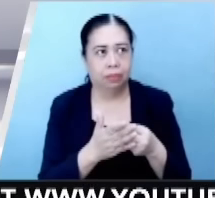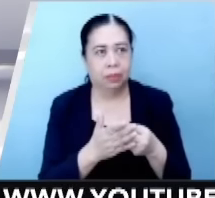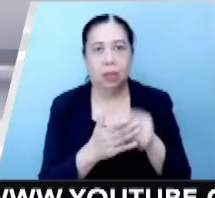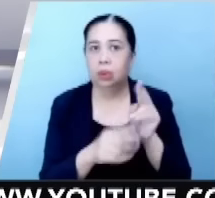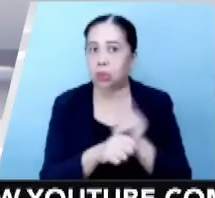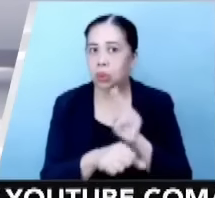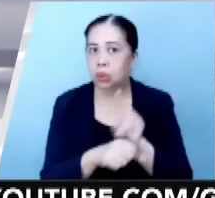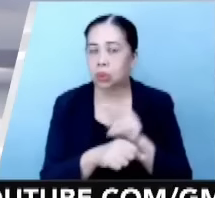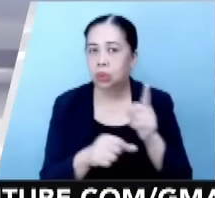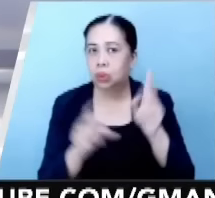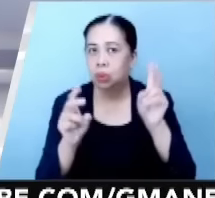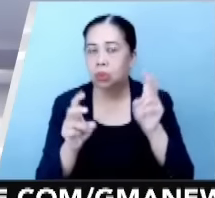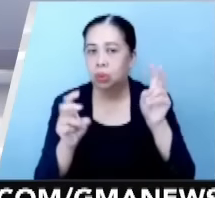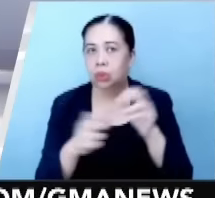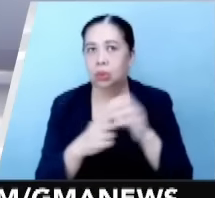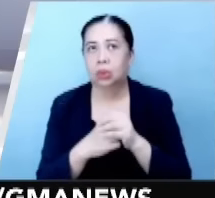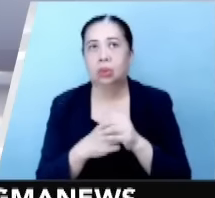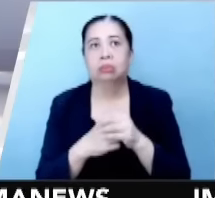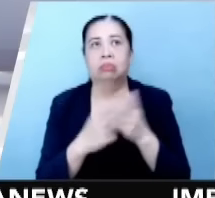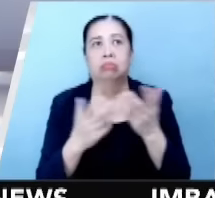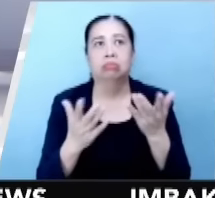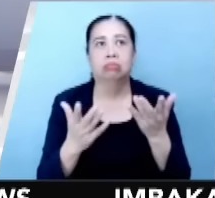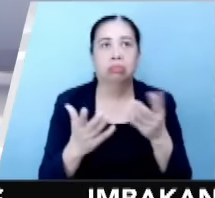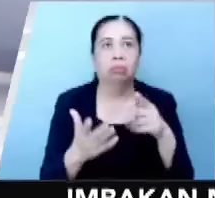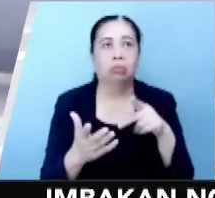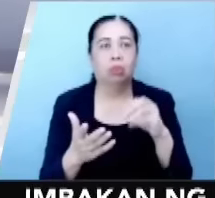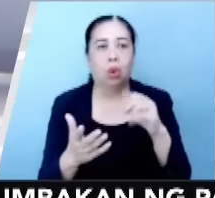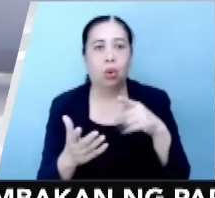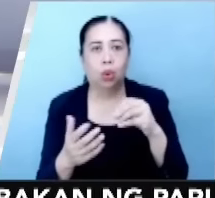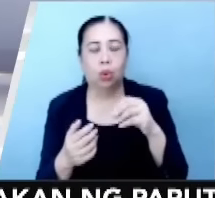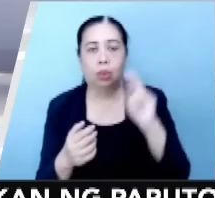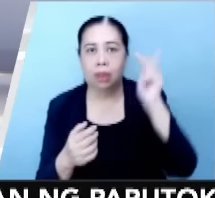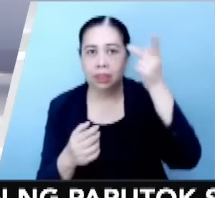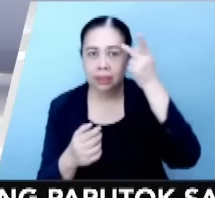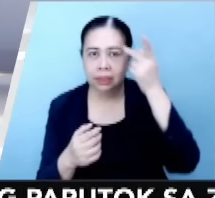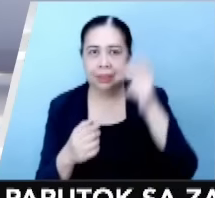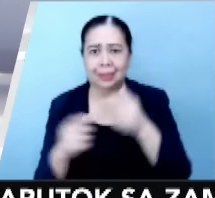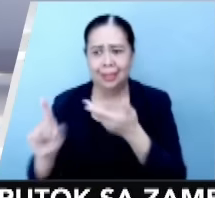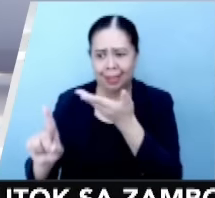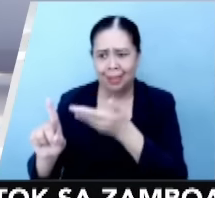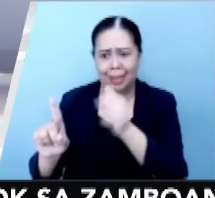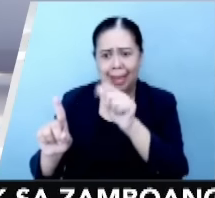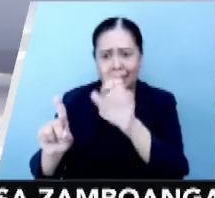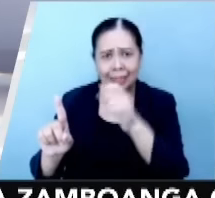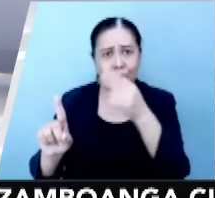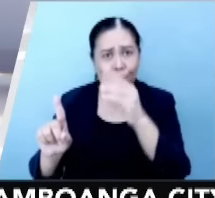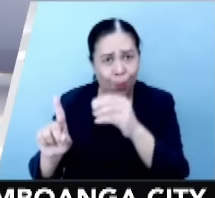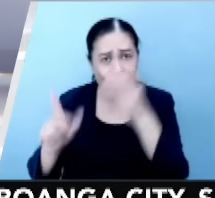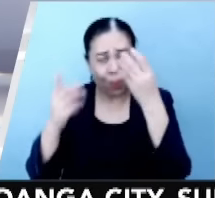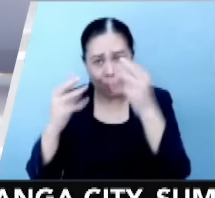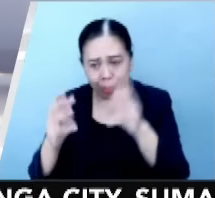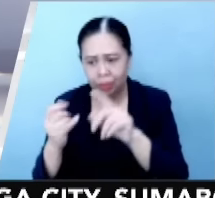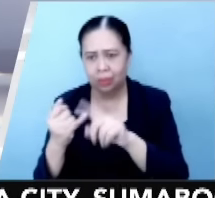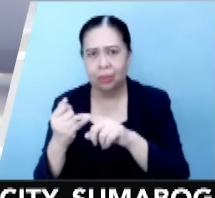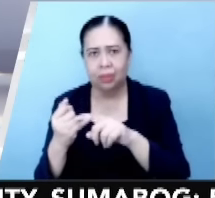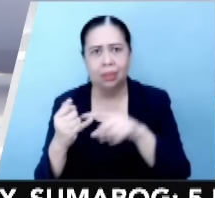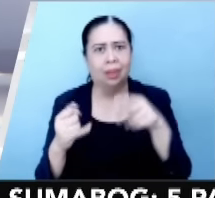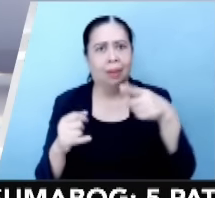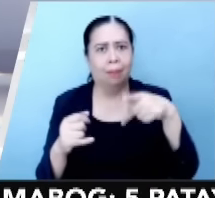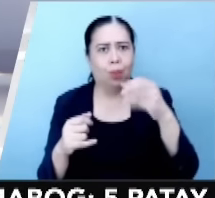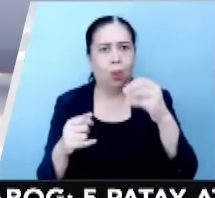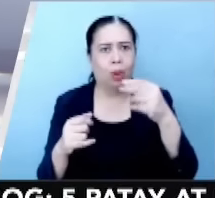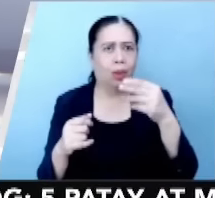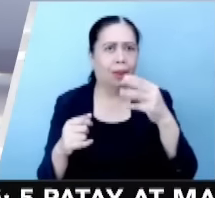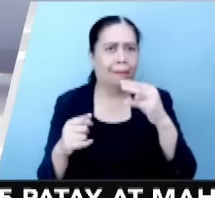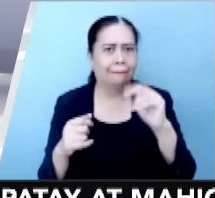as Pogo politics m meron na tayong Alice leal goo meron na tayong guwaping ' ba So anong kasiguraduhan